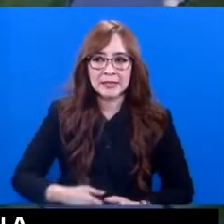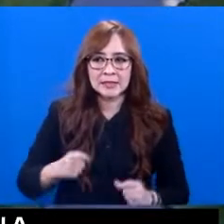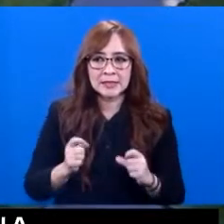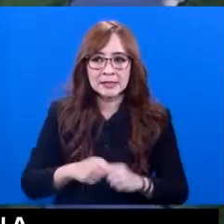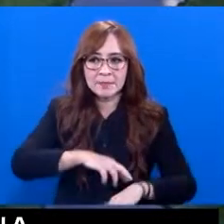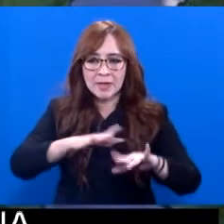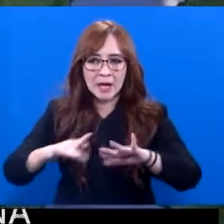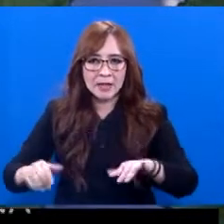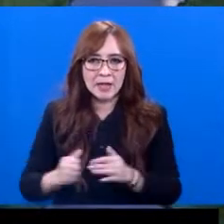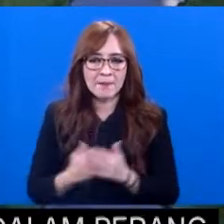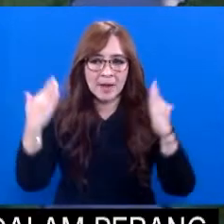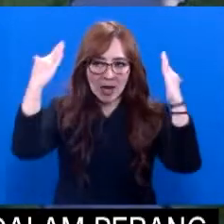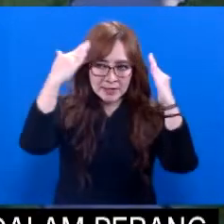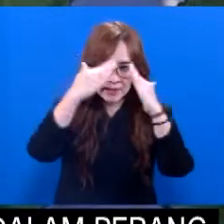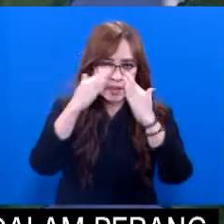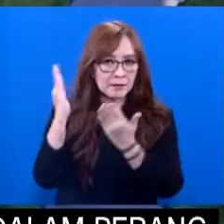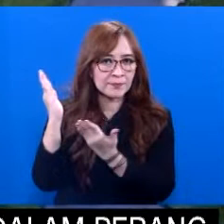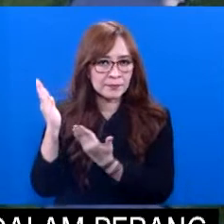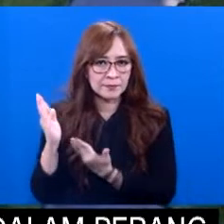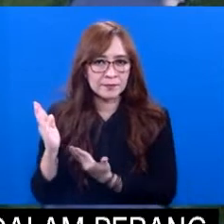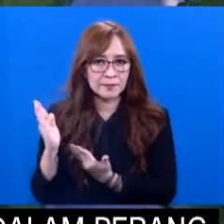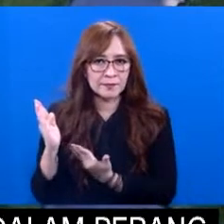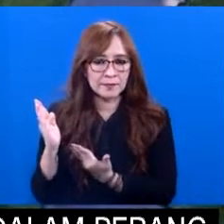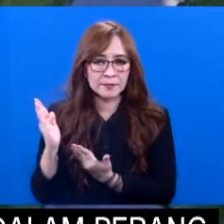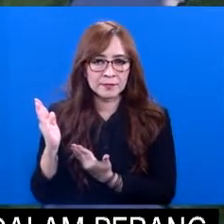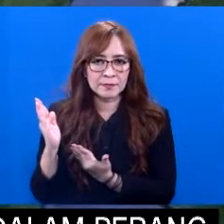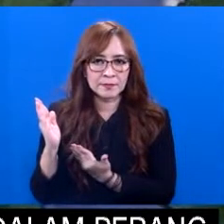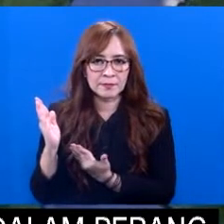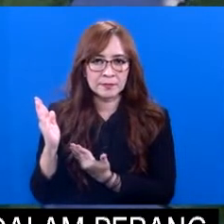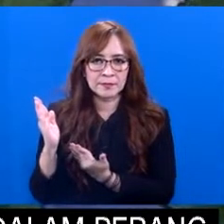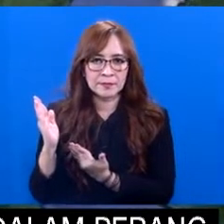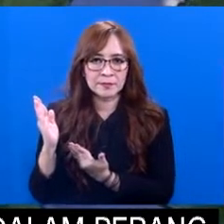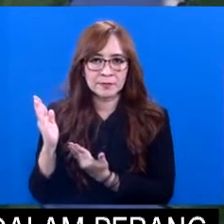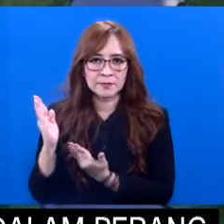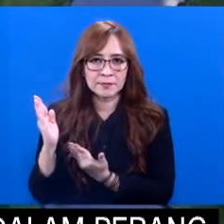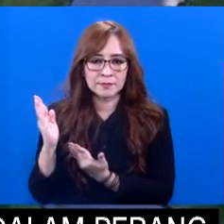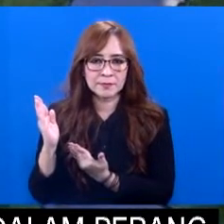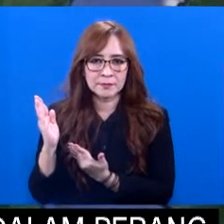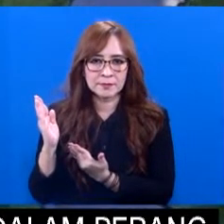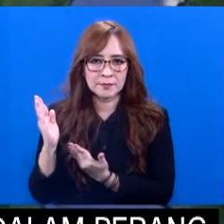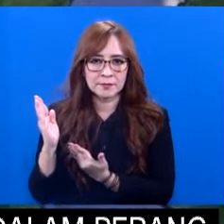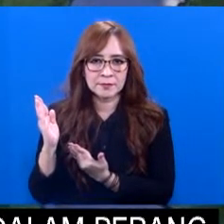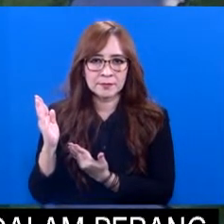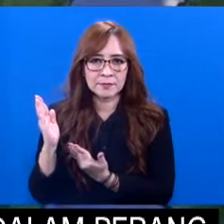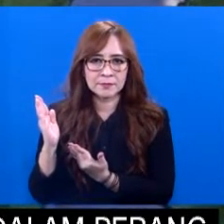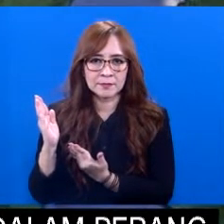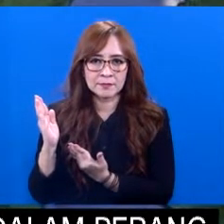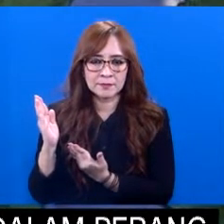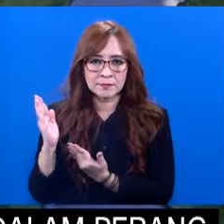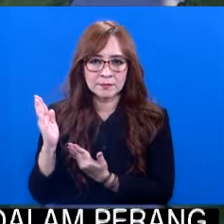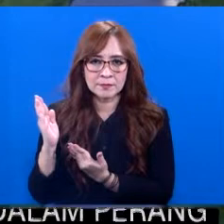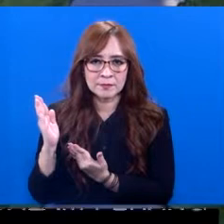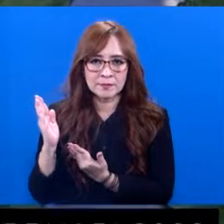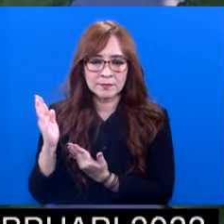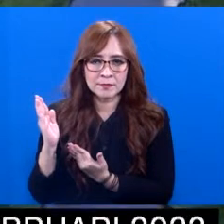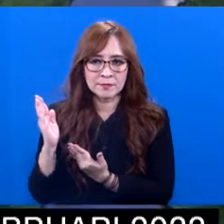virtual gate ini terdiri dari sonar aktif, sensor aktif dan pasif, radar, optik, dan inframerah, dan lain sebagainya.